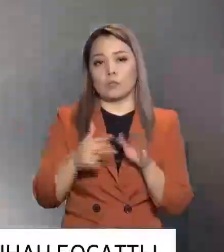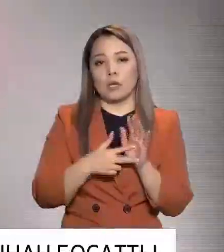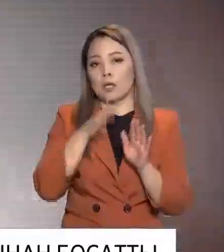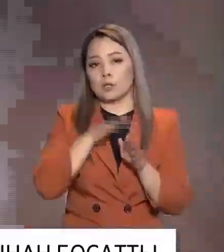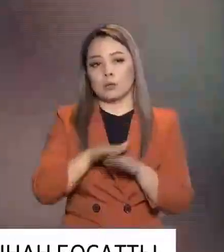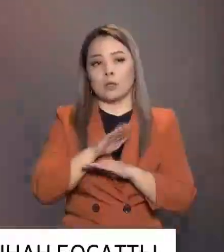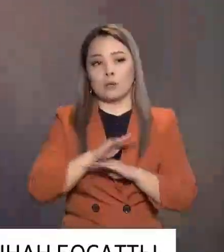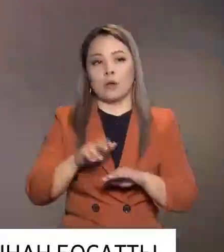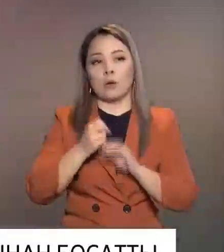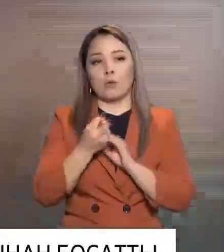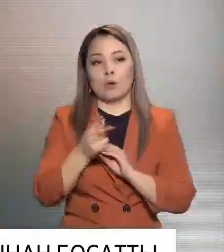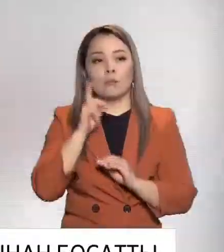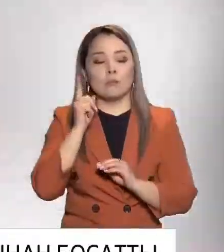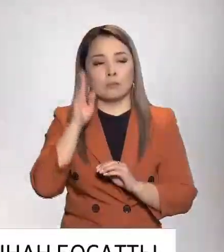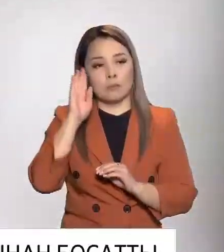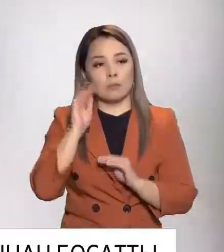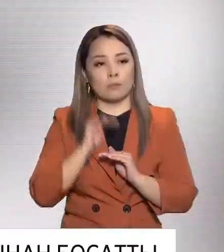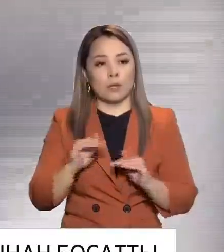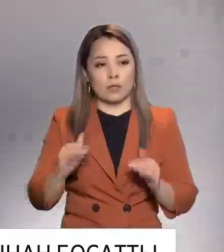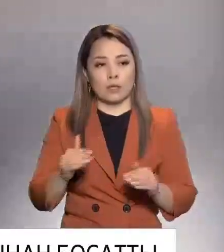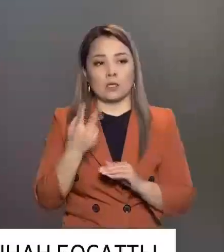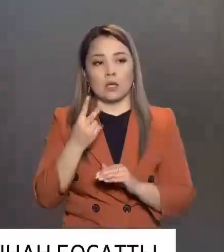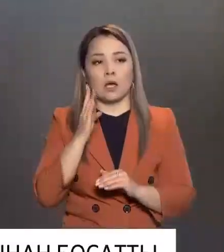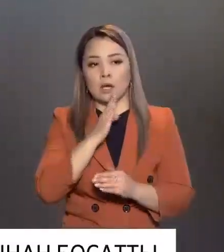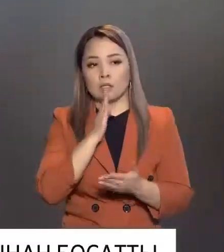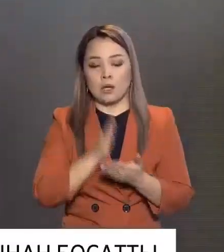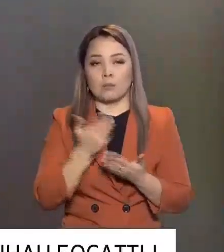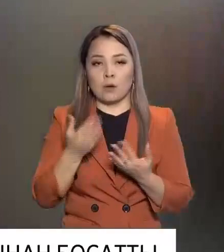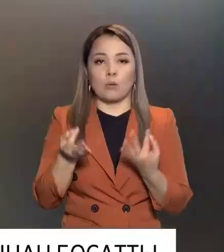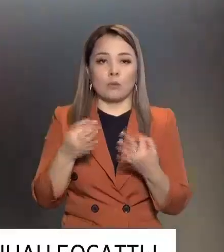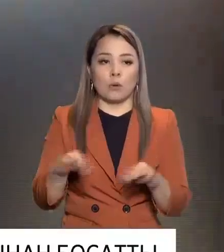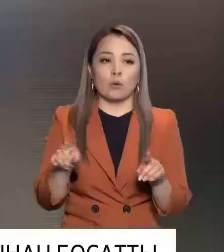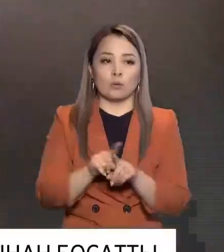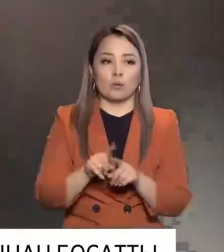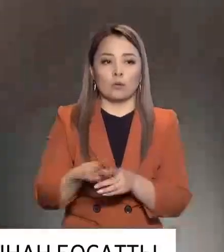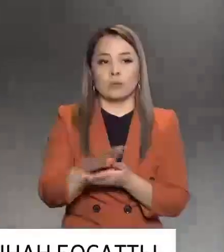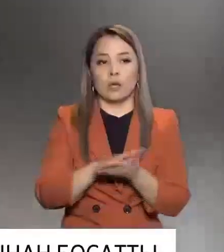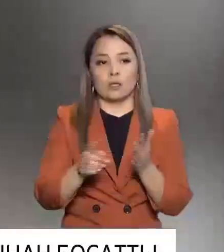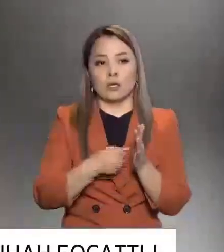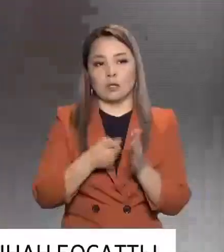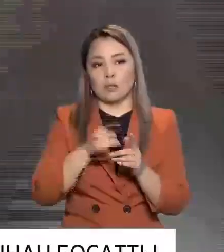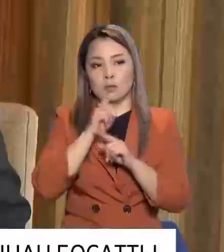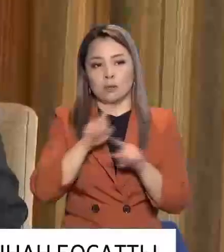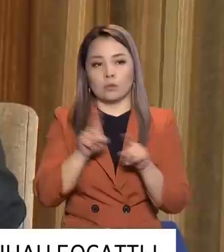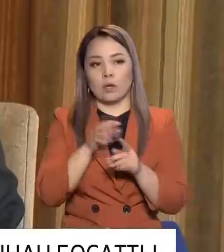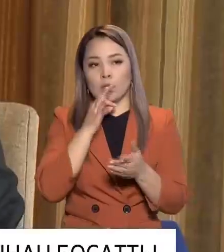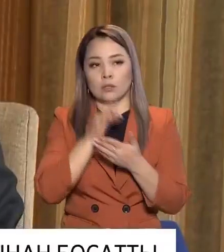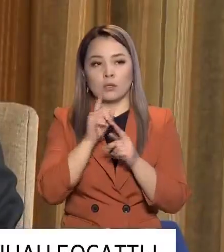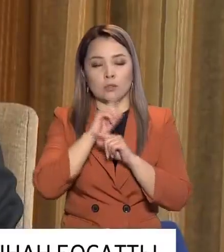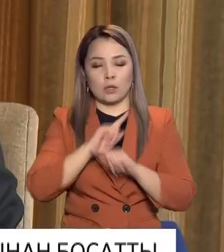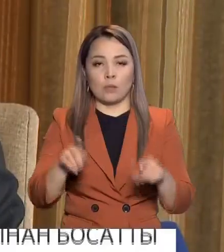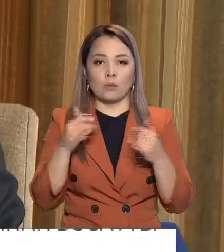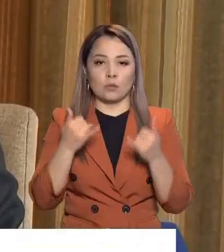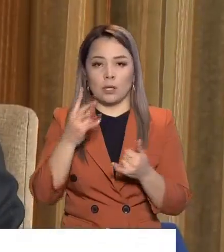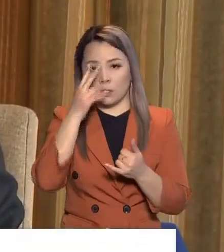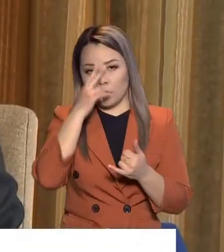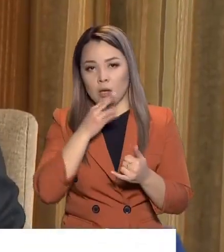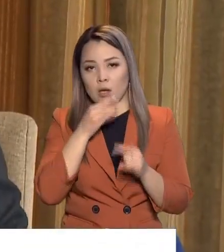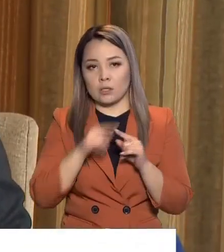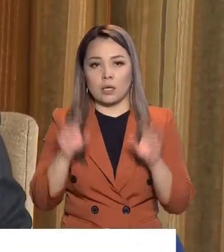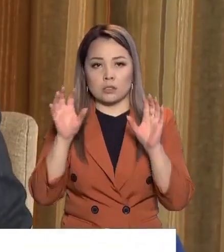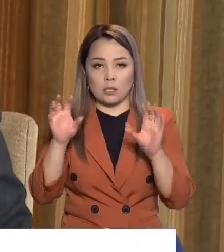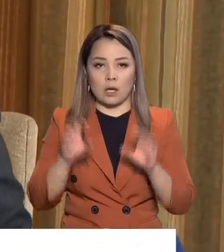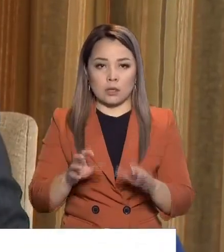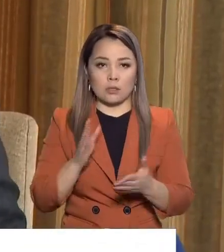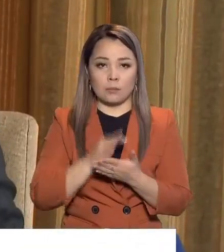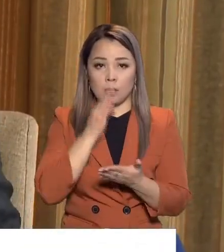жасқа толмаған 12 жасөспірім және 2 әйел бар. Алайда олар енді бостандықта мүлдем тергелмейді дегенді білдірмейді. Заң бойынша олар 2 ай мерзімі бар.